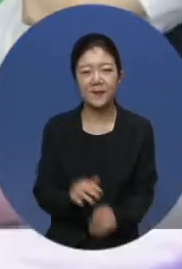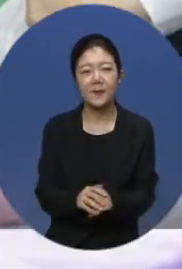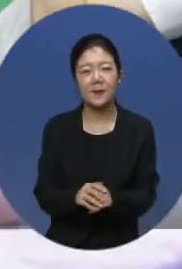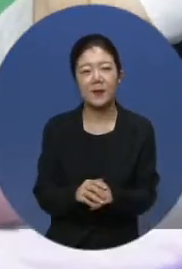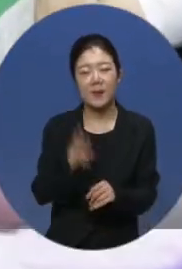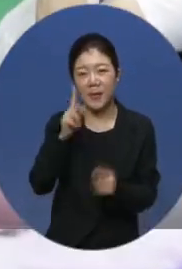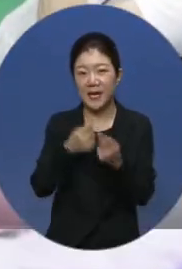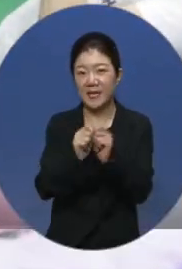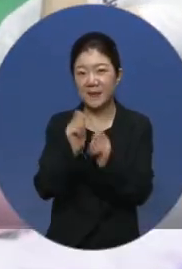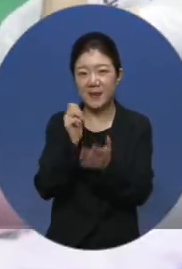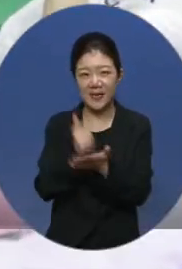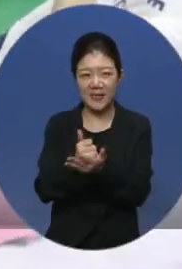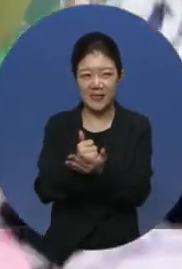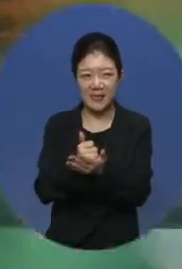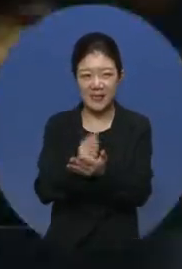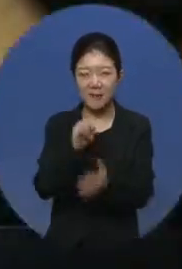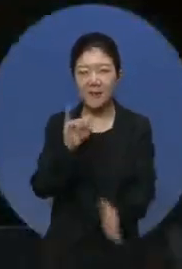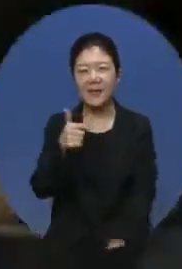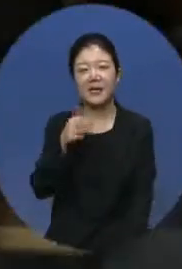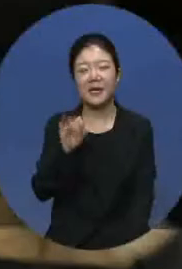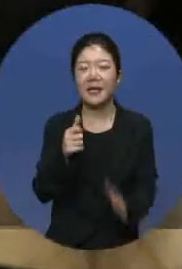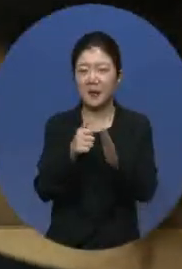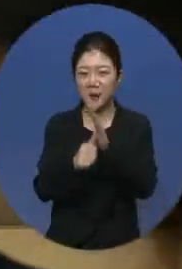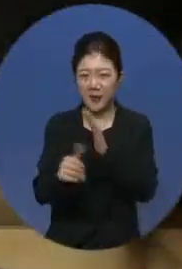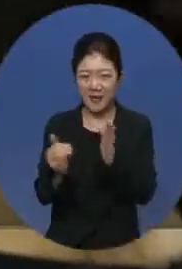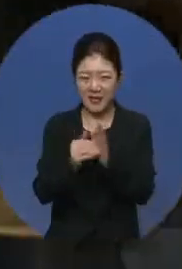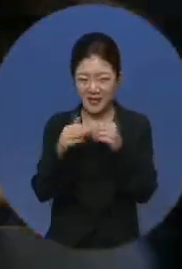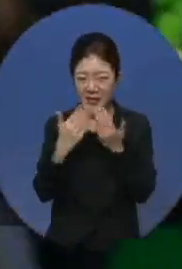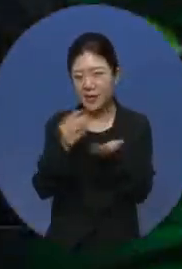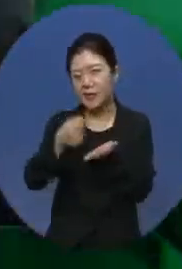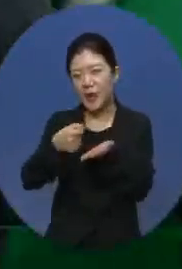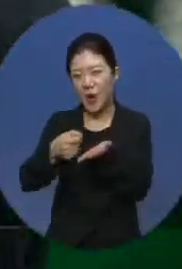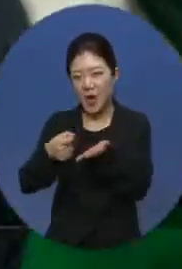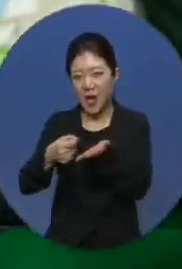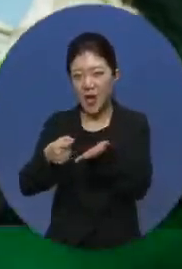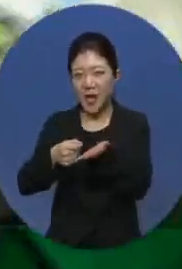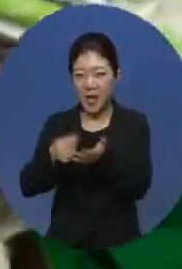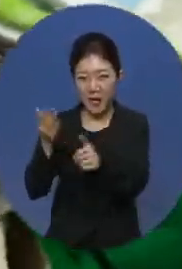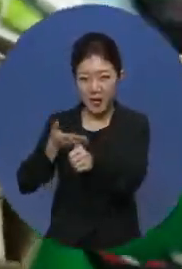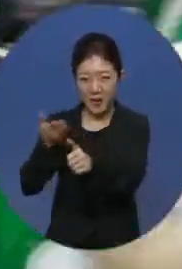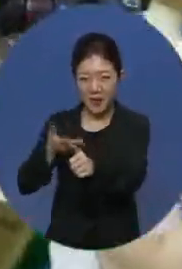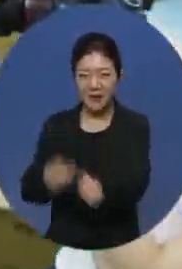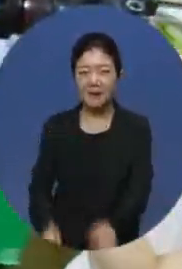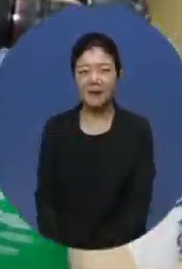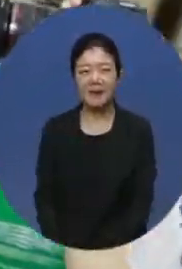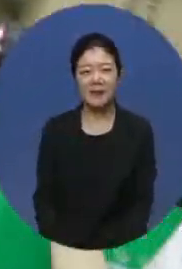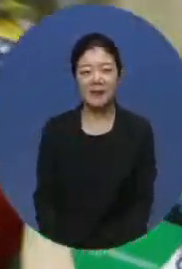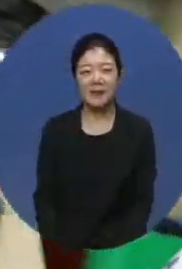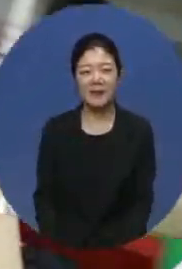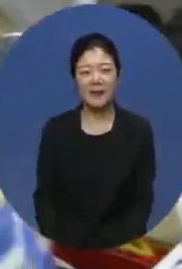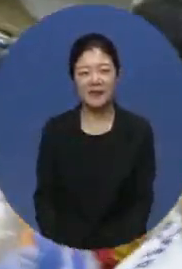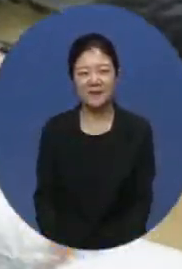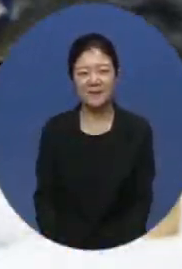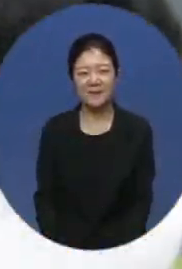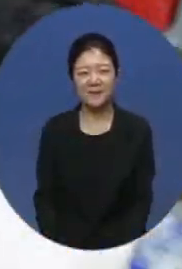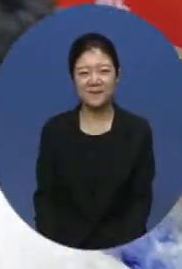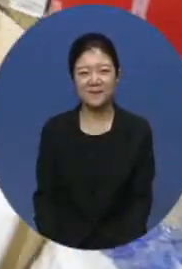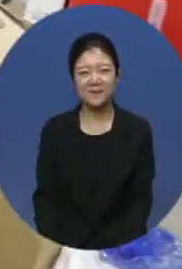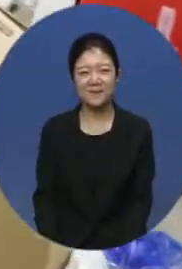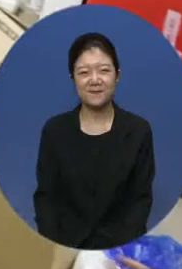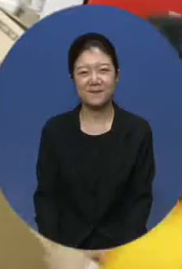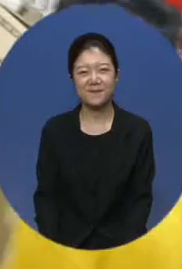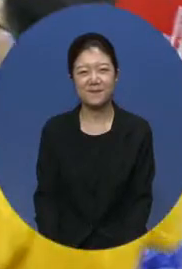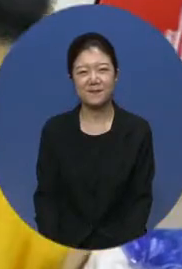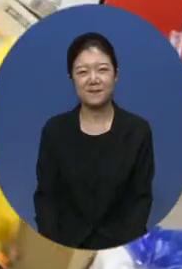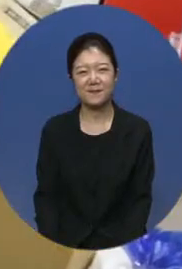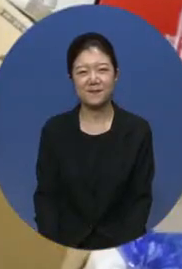박 팀장님 이나 씨 대표님까지 다 받아와. 몇 번 하실 네. 건지 그러고 이렇게 쭉쭉쭉 해.